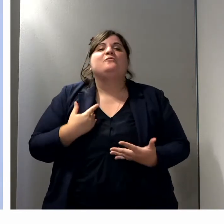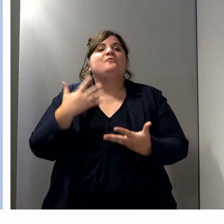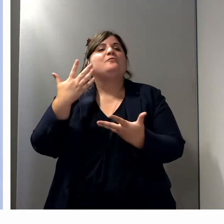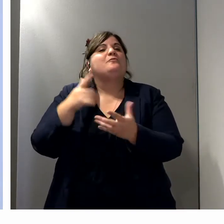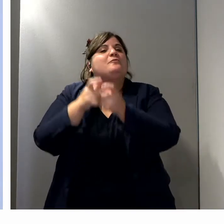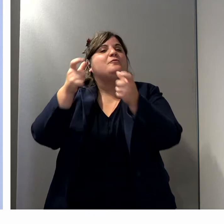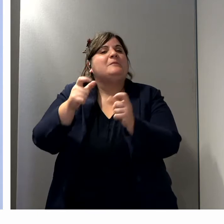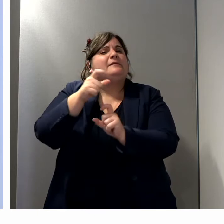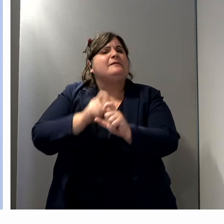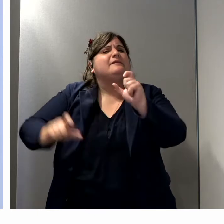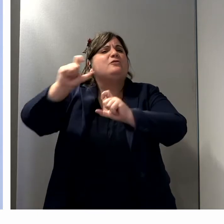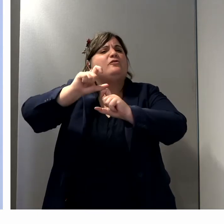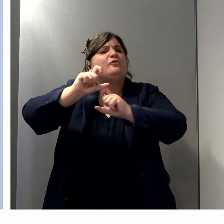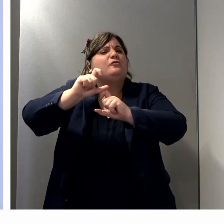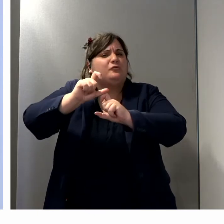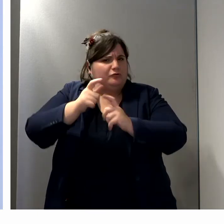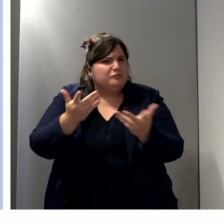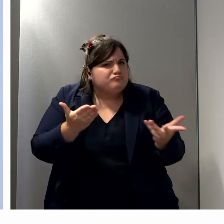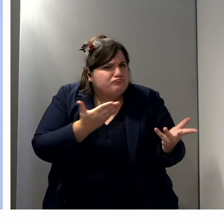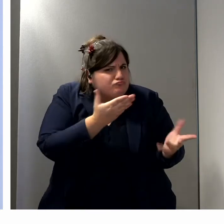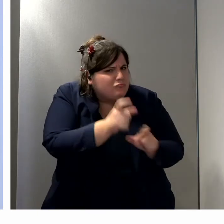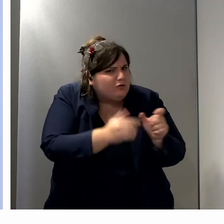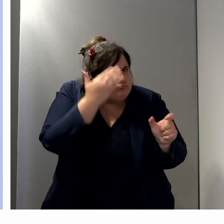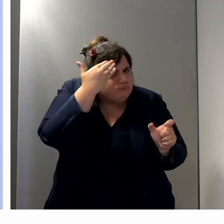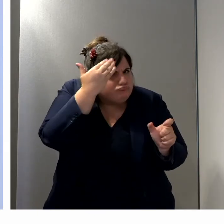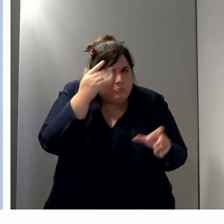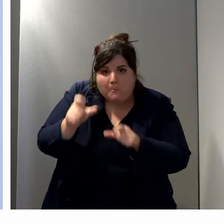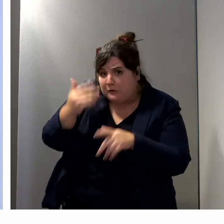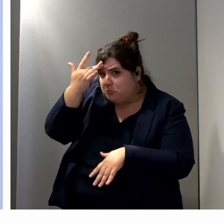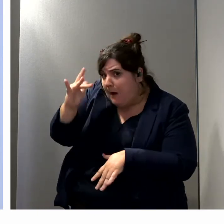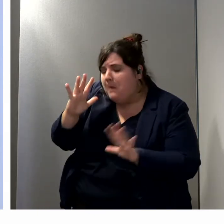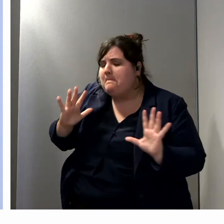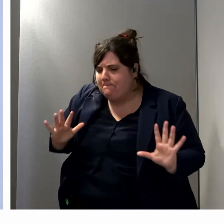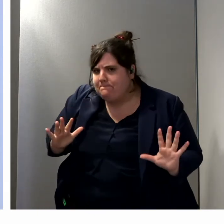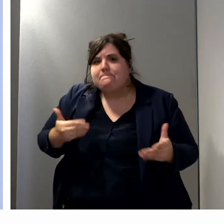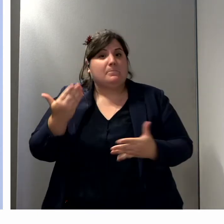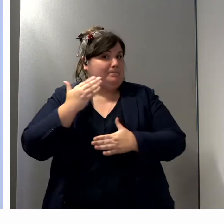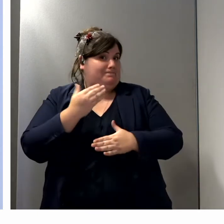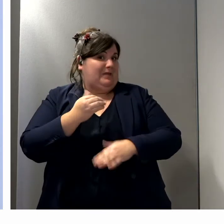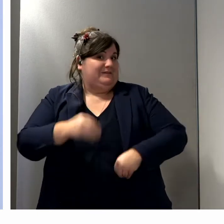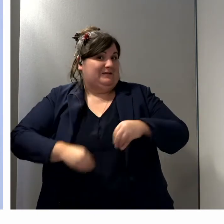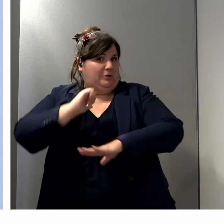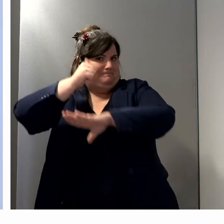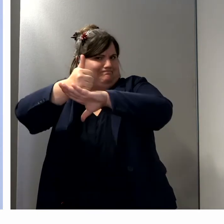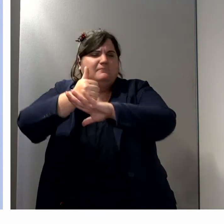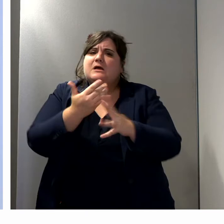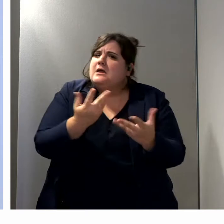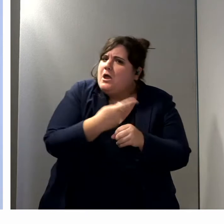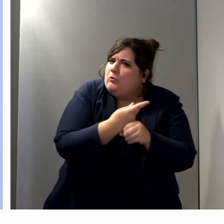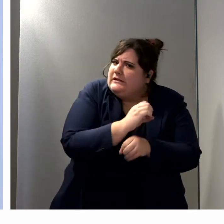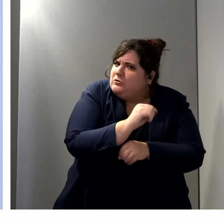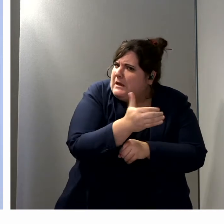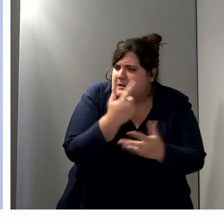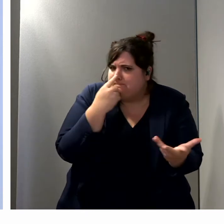Sens. Certains connaissent déjà cette structure, d'autres moins, et sans doute pas forcément au travers du prisme des outils numériques. Est-ce que vous pourriez